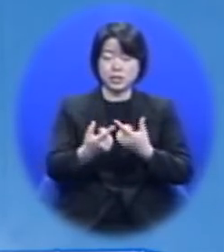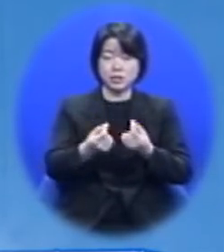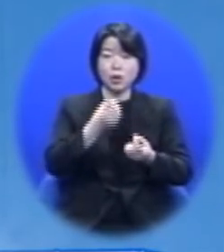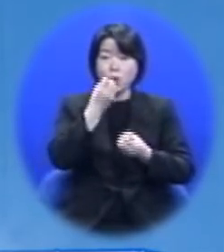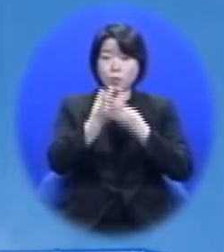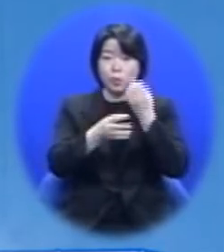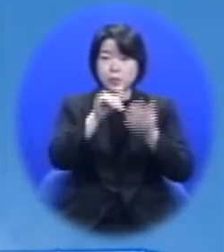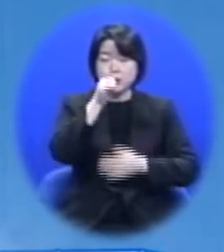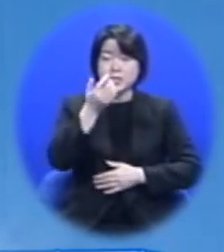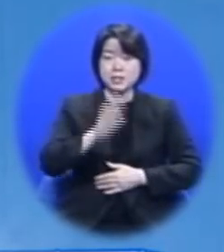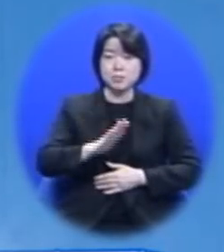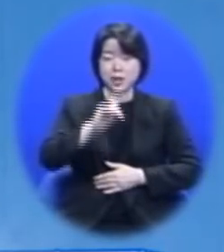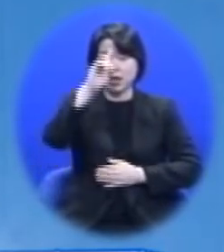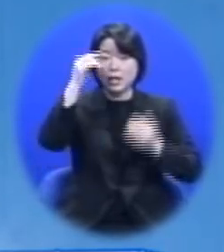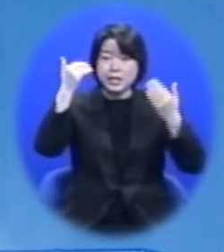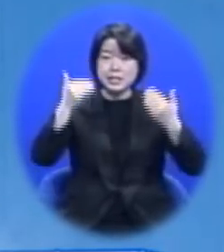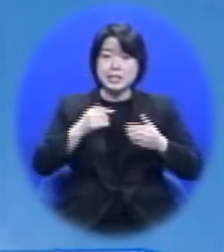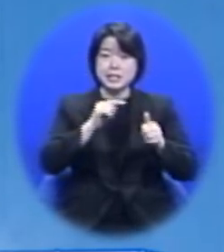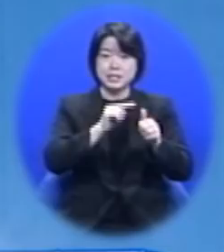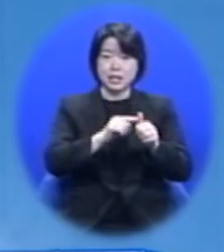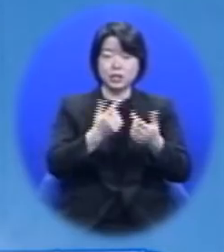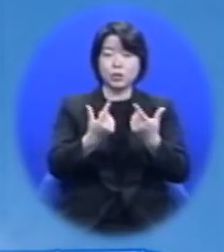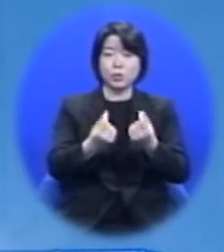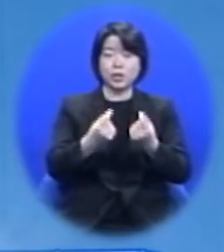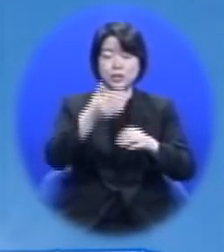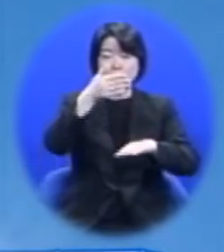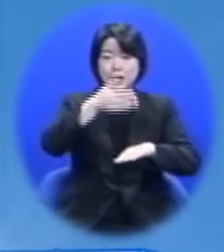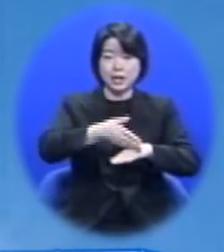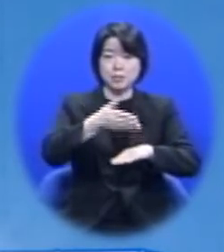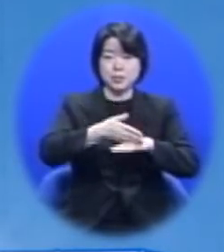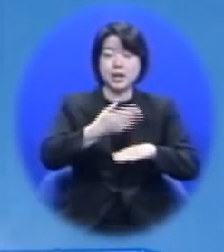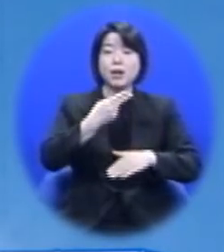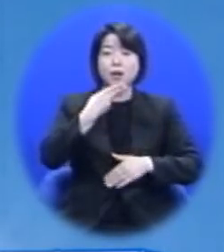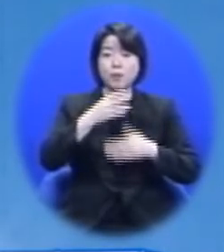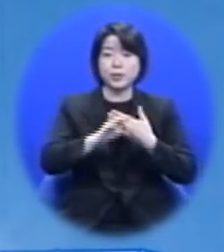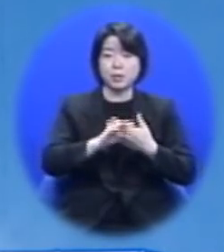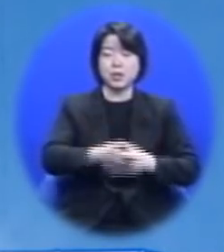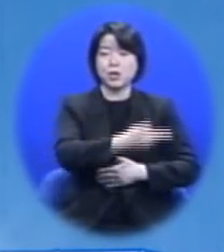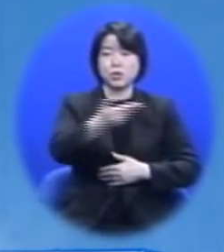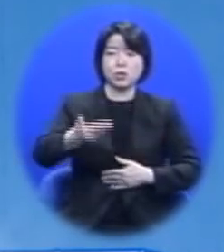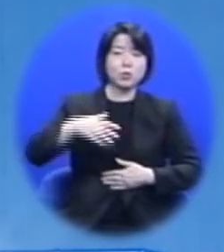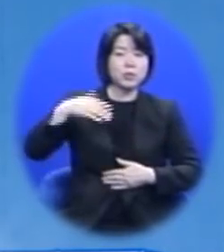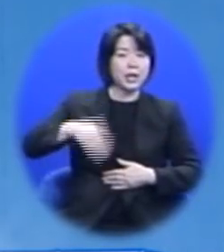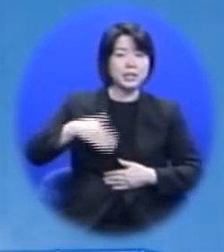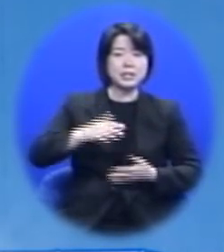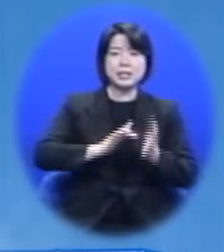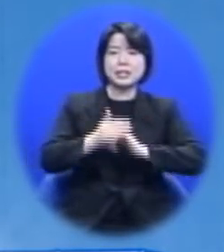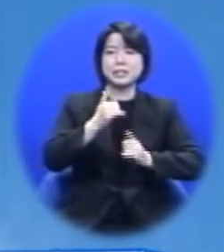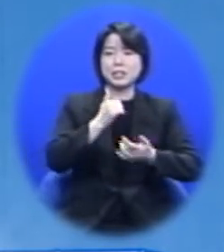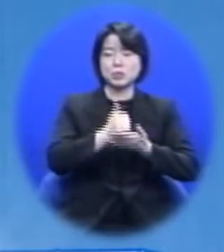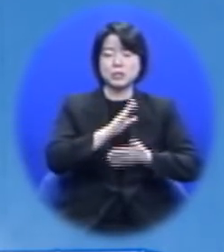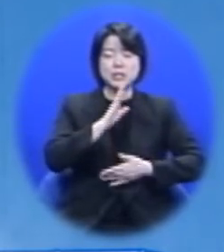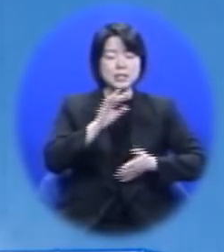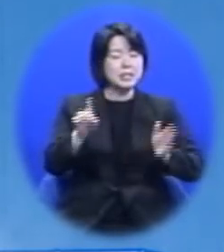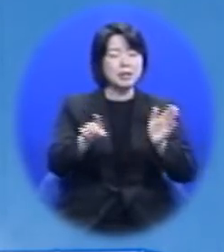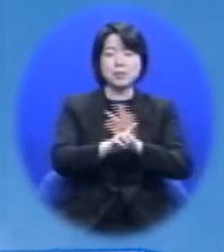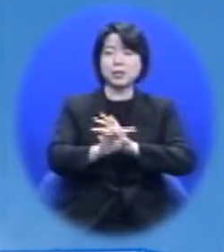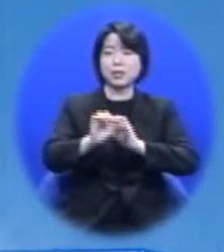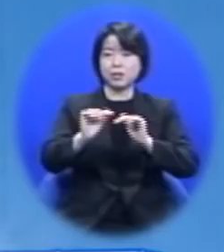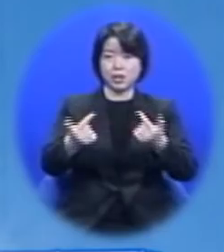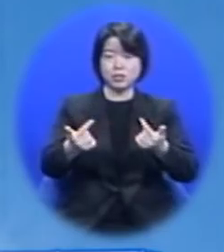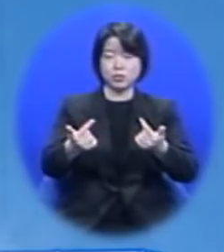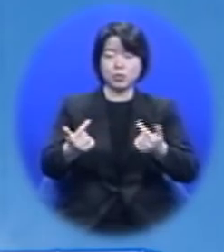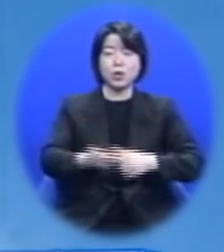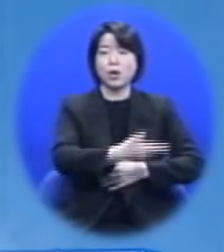하지만 삭개오 같은 감사가 만약에 없다면 여러분은 아직 예수님을 진짜 만난 게 아니고